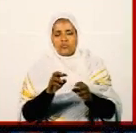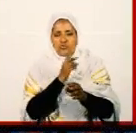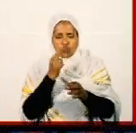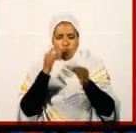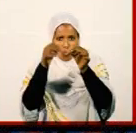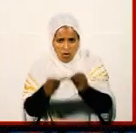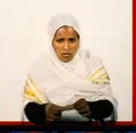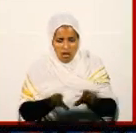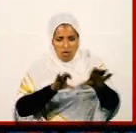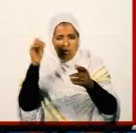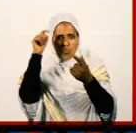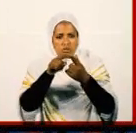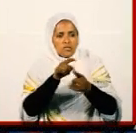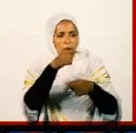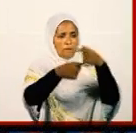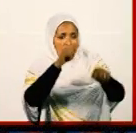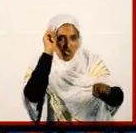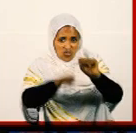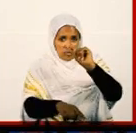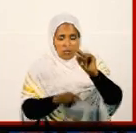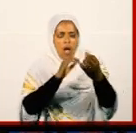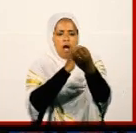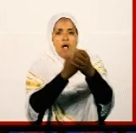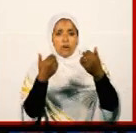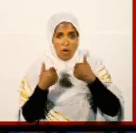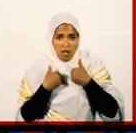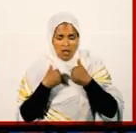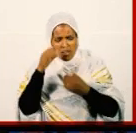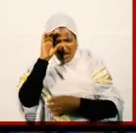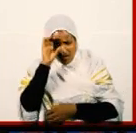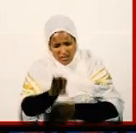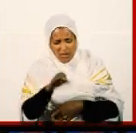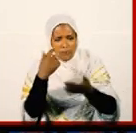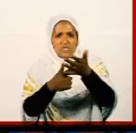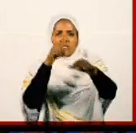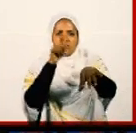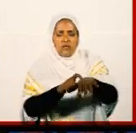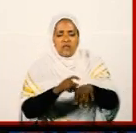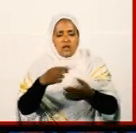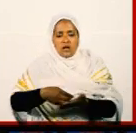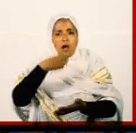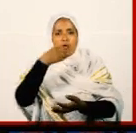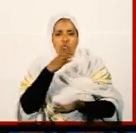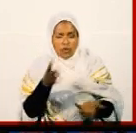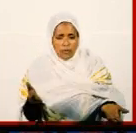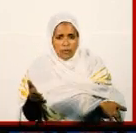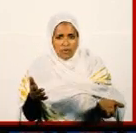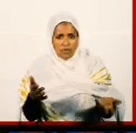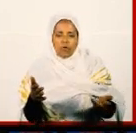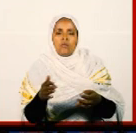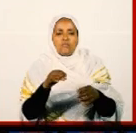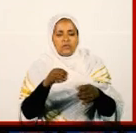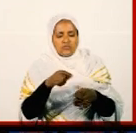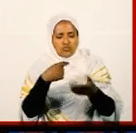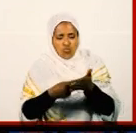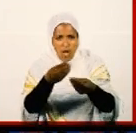ጾሙን ቆይታ አድርጎ ወደዚያ መሄድ የማይችልበት አቅም ካለው የግዴታ በዛ ሰዓት ካልቆረበ ድህነት